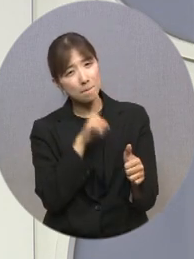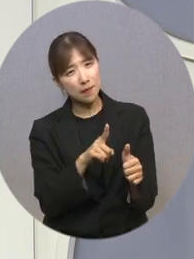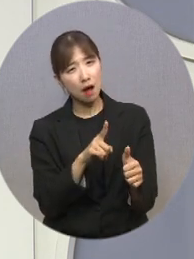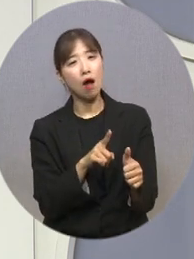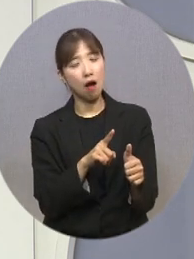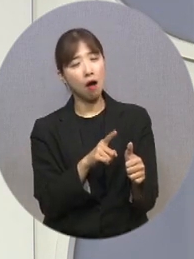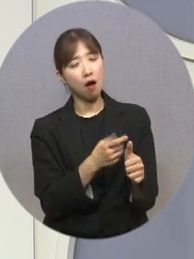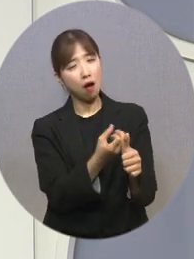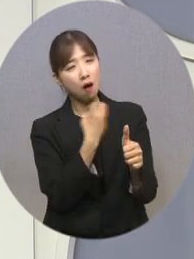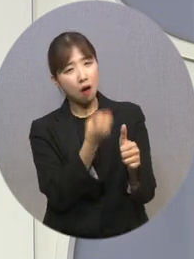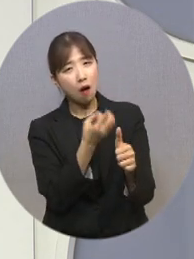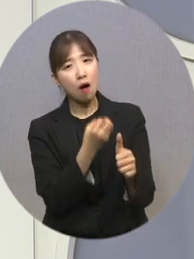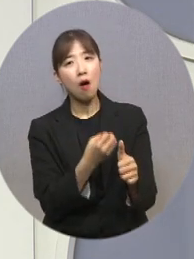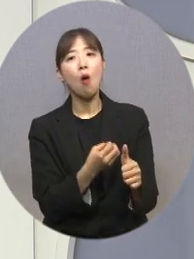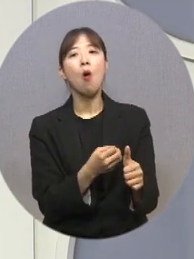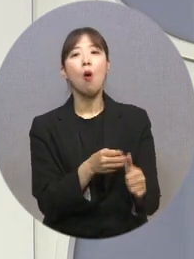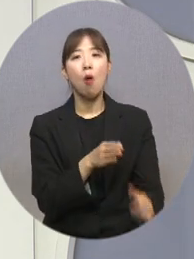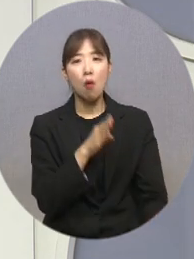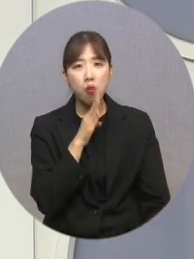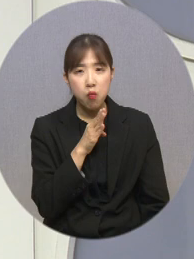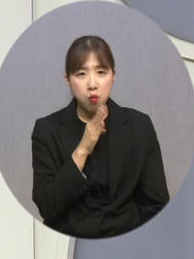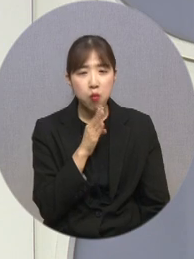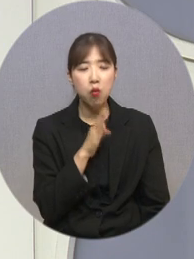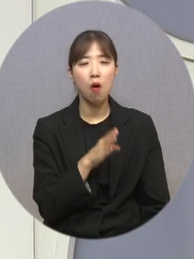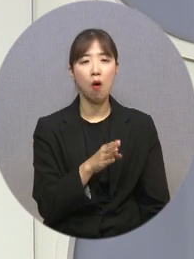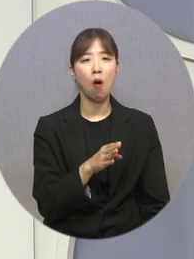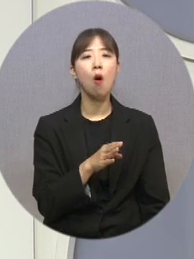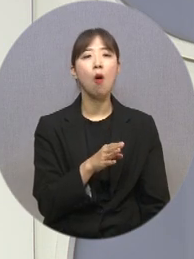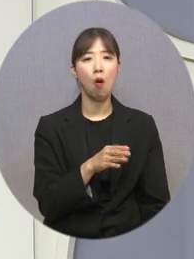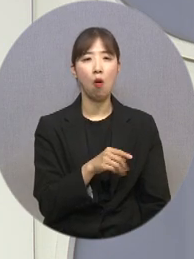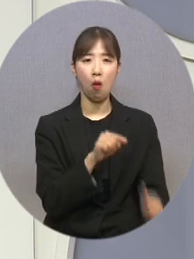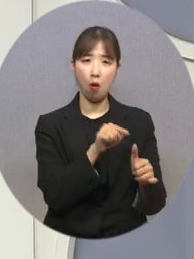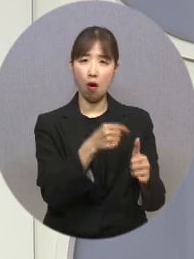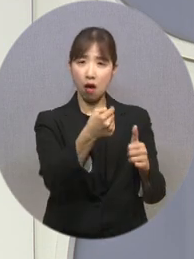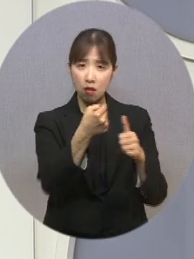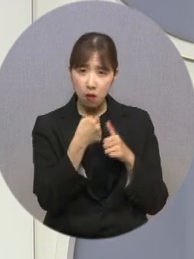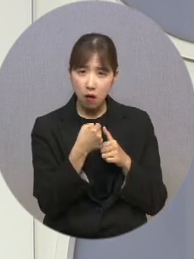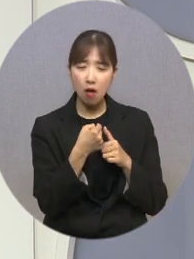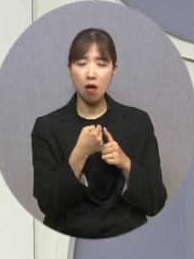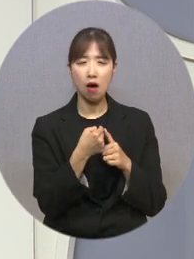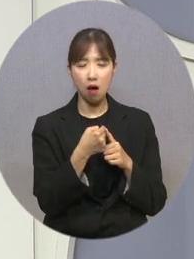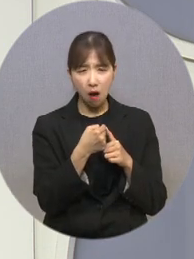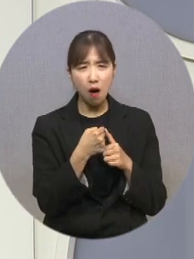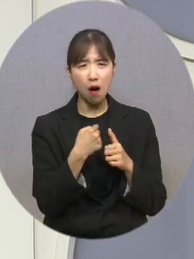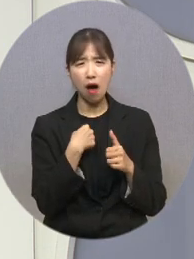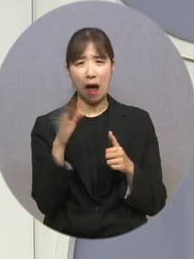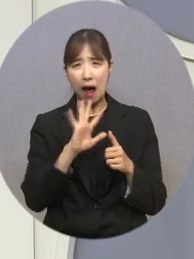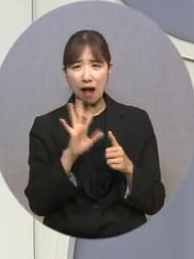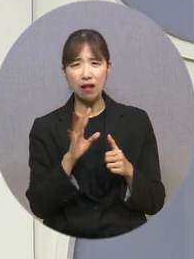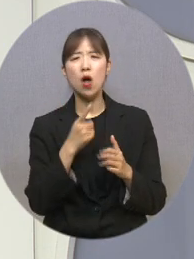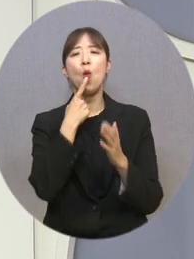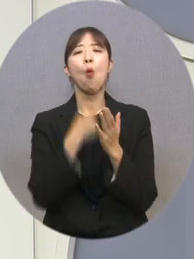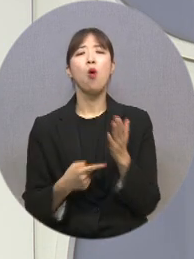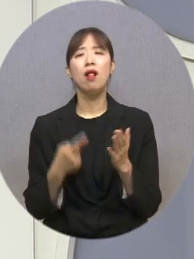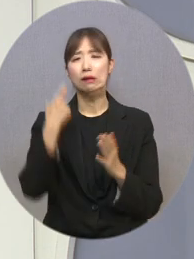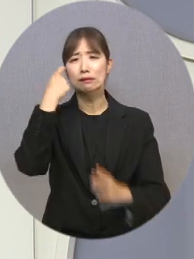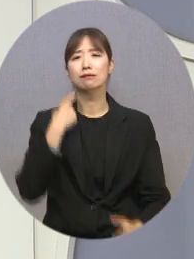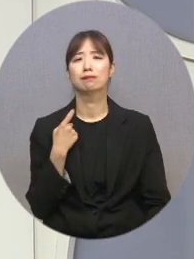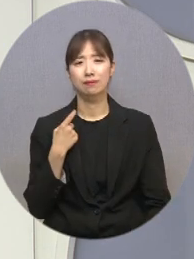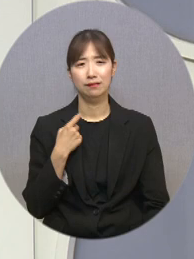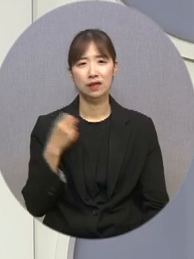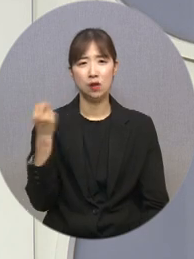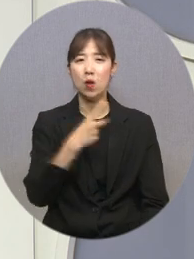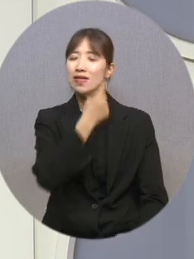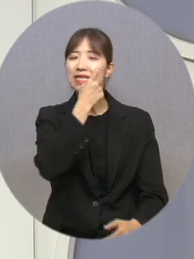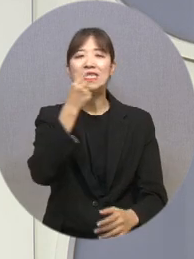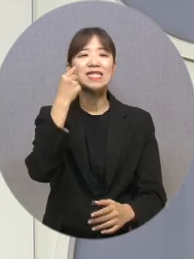그 당시에는 굉장히 다 맞는 것 같고 예. 그 사람이 시키는 대로 안 하면 내가 손해 볼 것 같은 그런 생각이 들고요. 그다음에